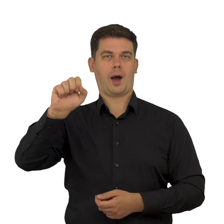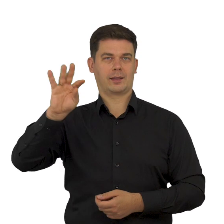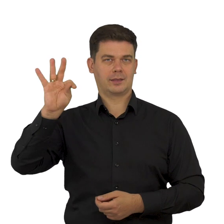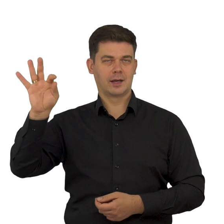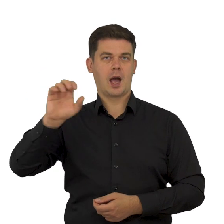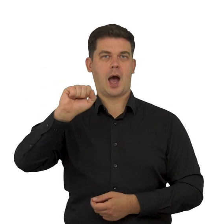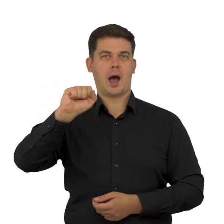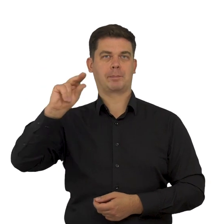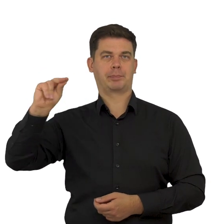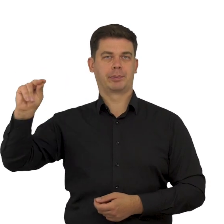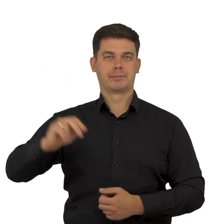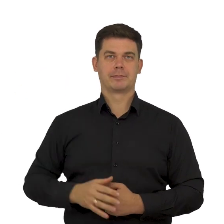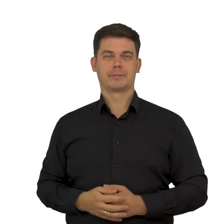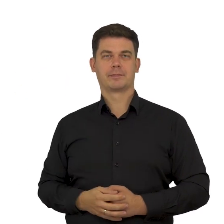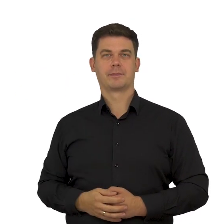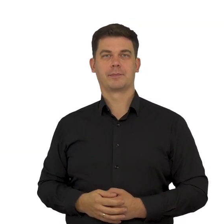WhatsApp.